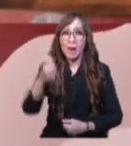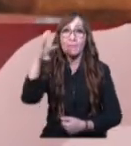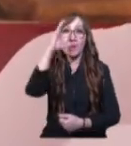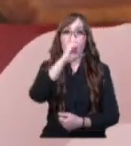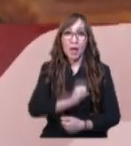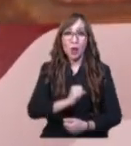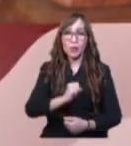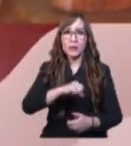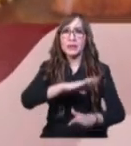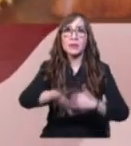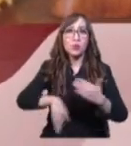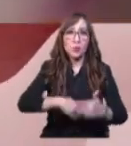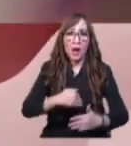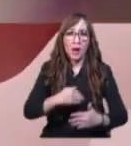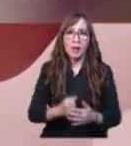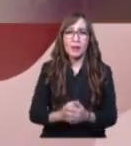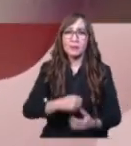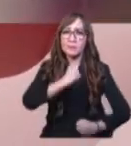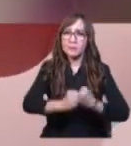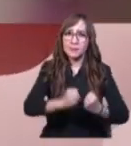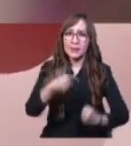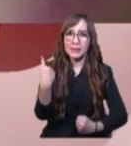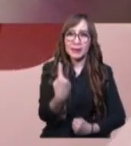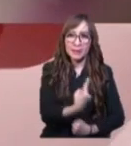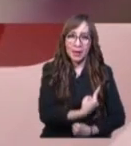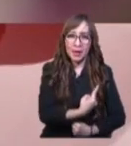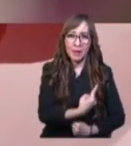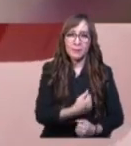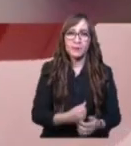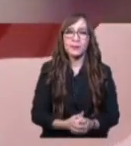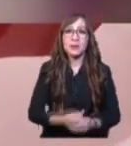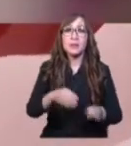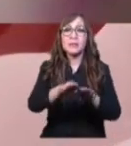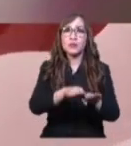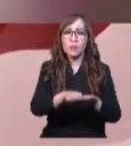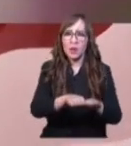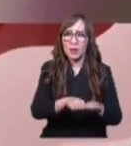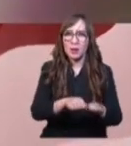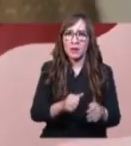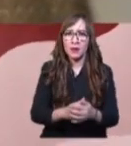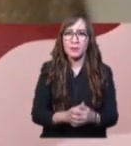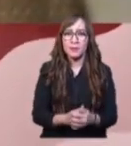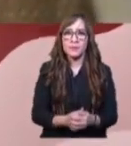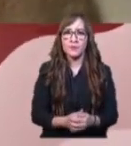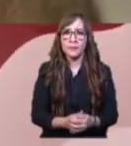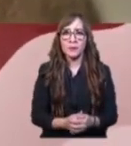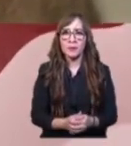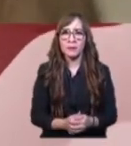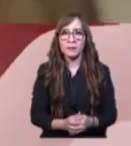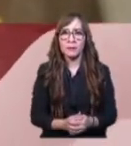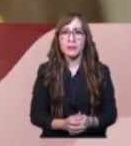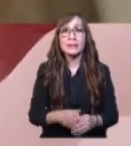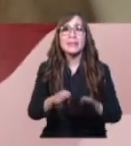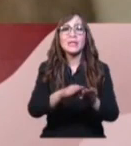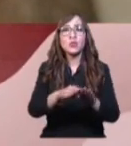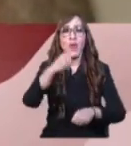memastikan semua inisiatif kita ini bisa sustain. Karenanya Kementerian Koperasi dan UKM sesuai arahan Pak